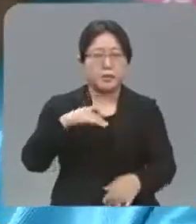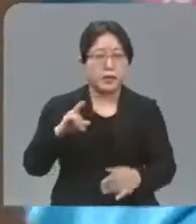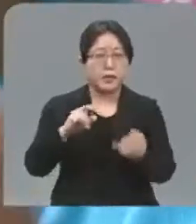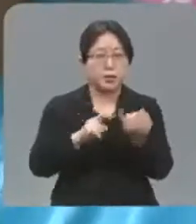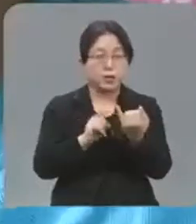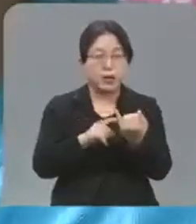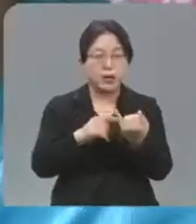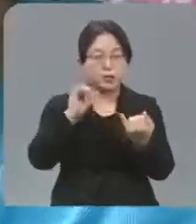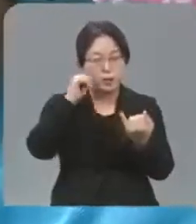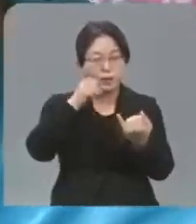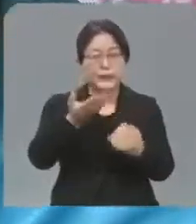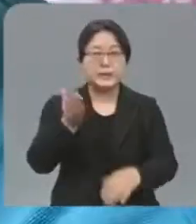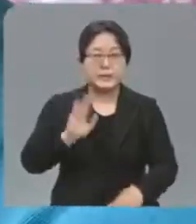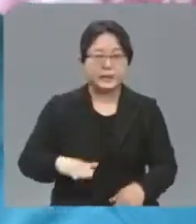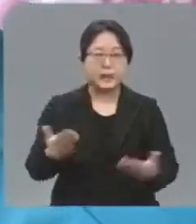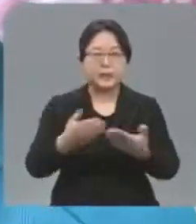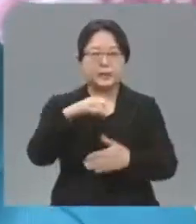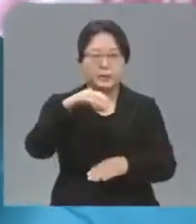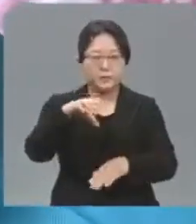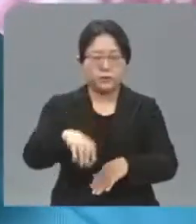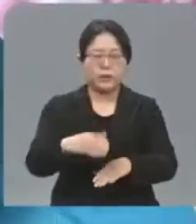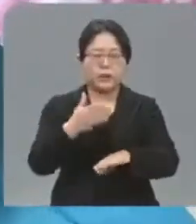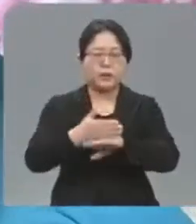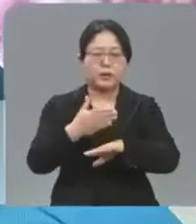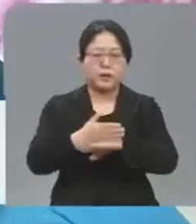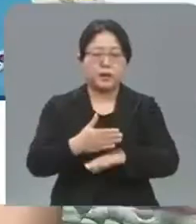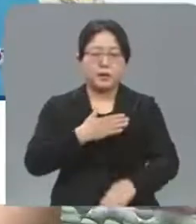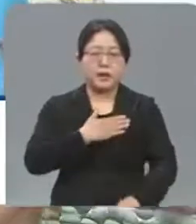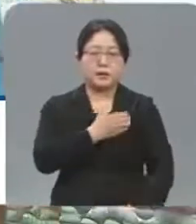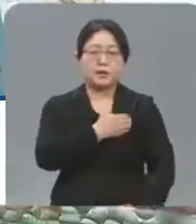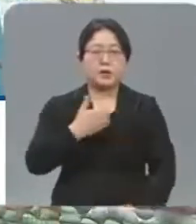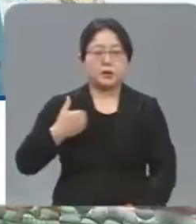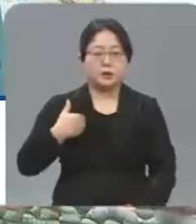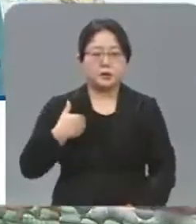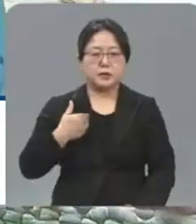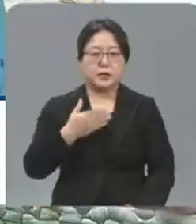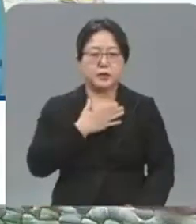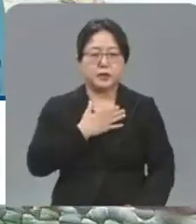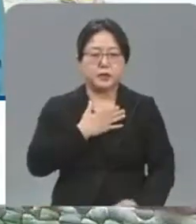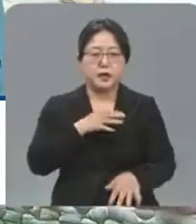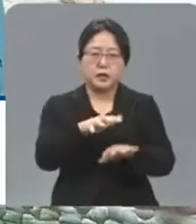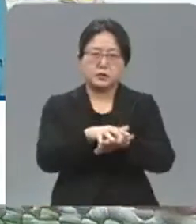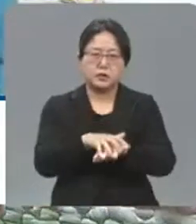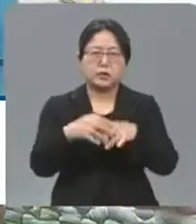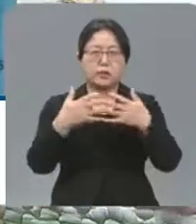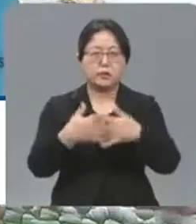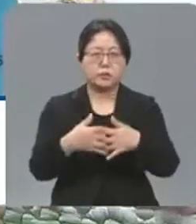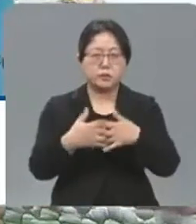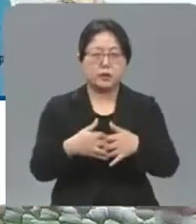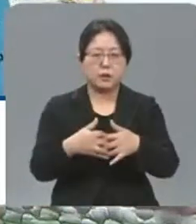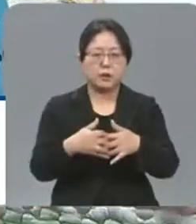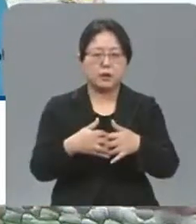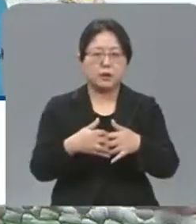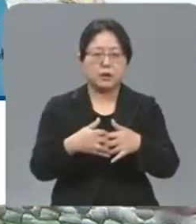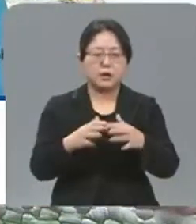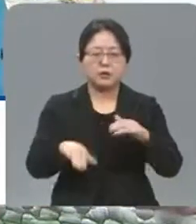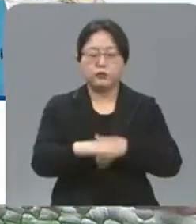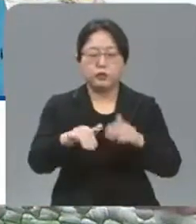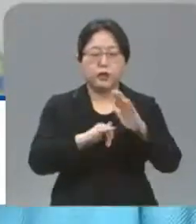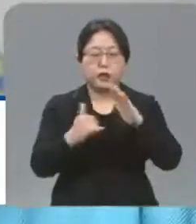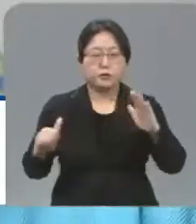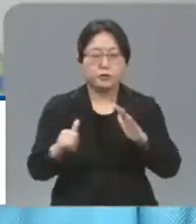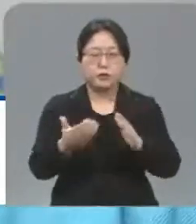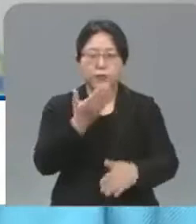일터에 대한 고마움도 5 못합니다 4 자신은 따뜻하다고 나는 방직 공장이 우리 가족을 살렸다고